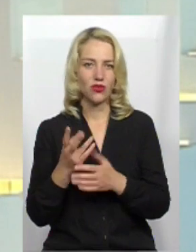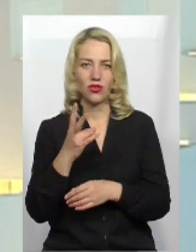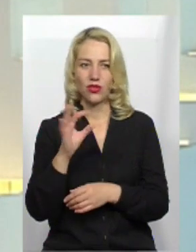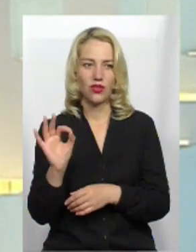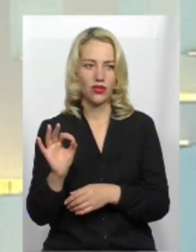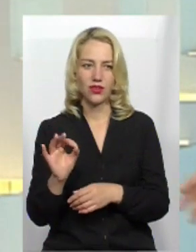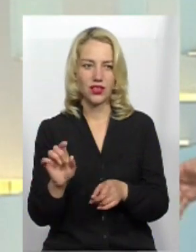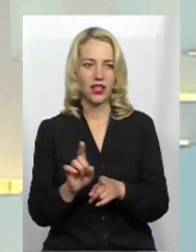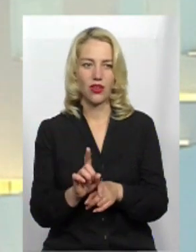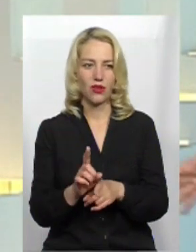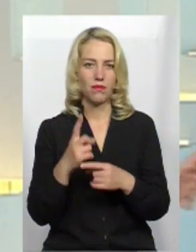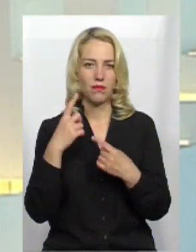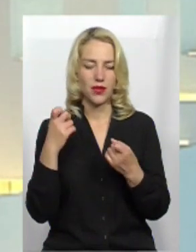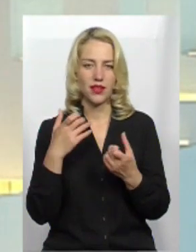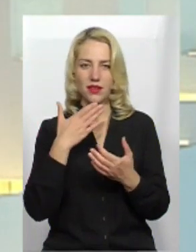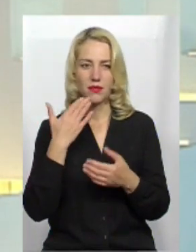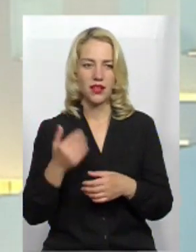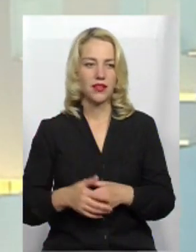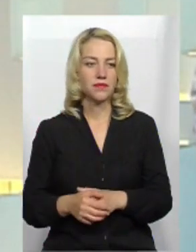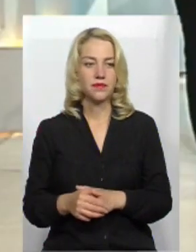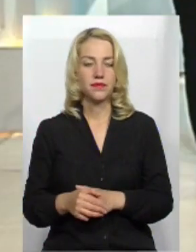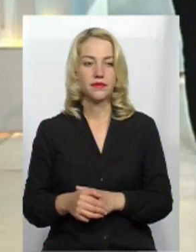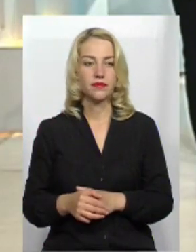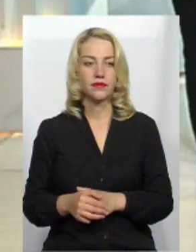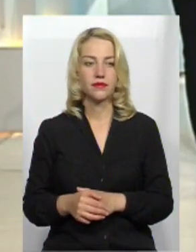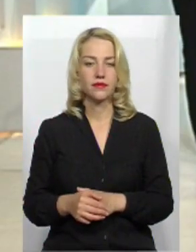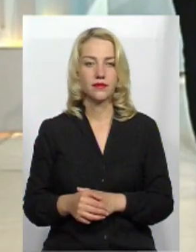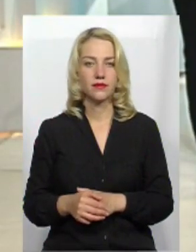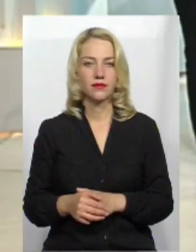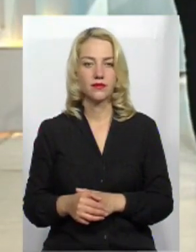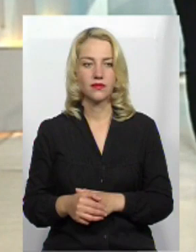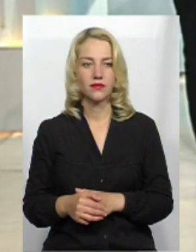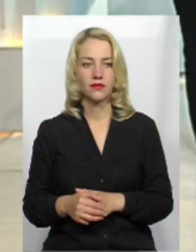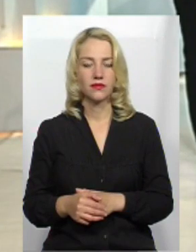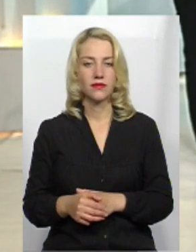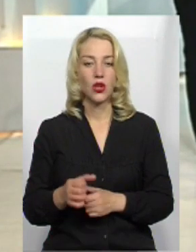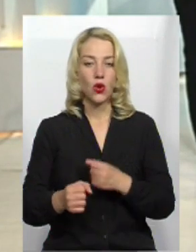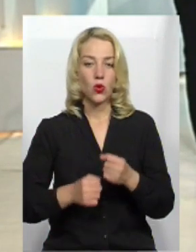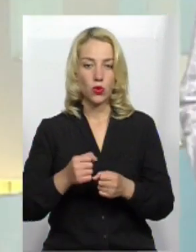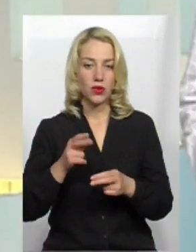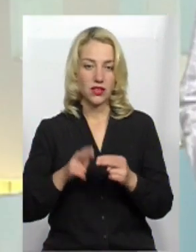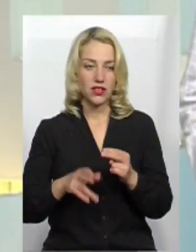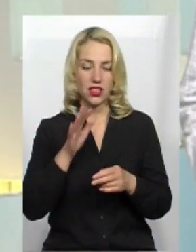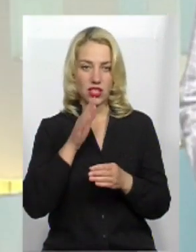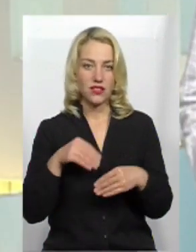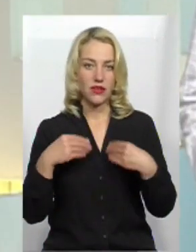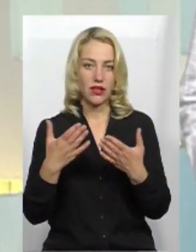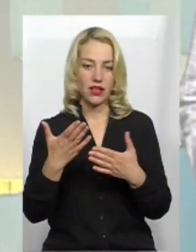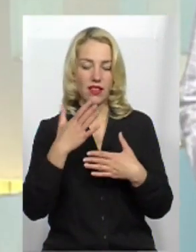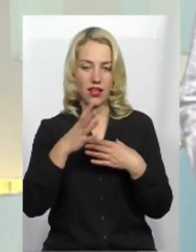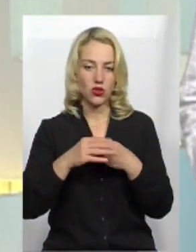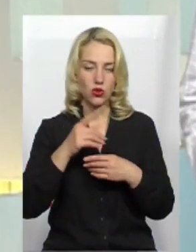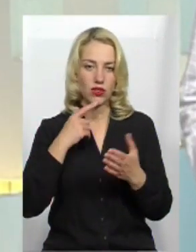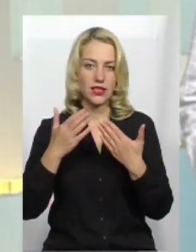але такого стаціонарного немає. Немає, правильно. І добіг кінця час, відведений для нашого спілкування,